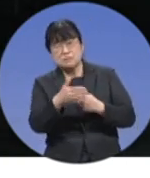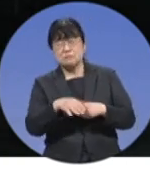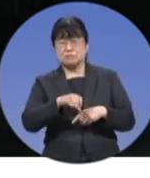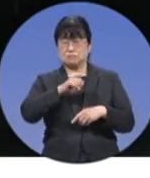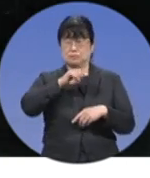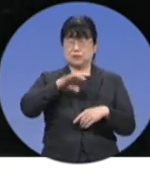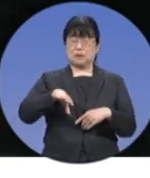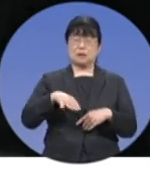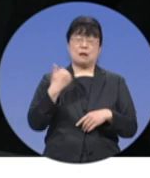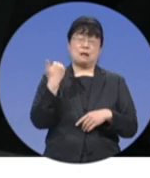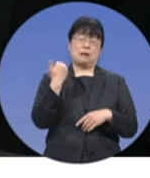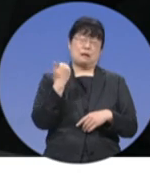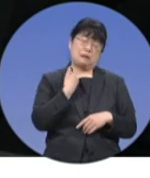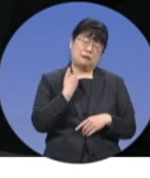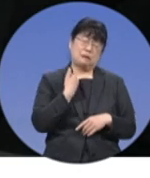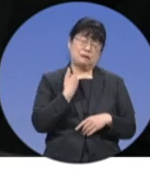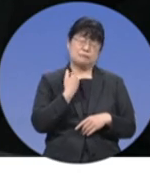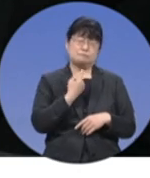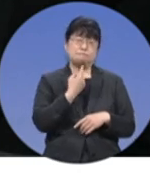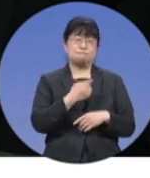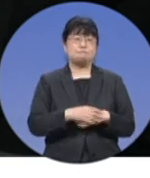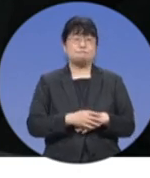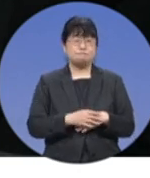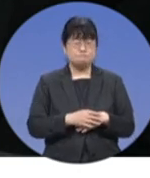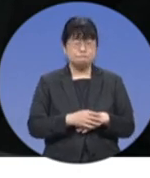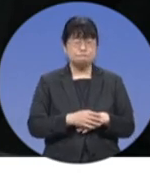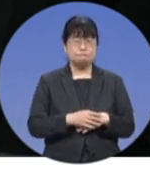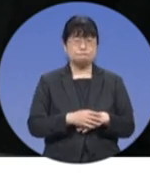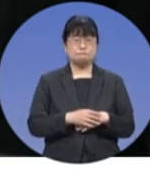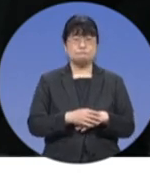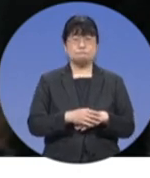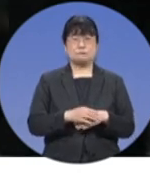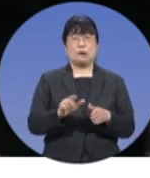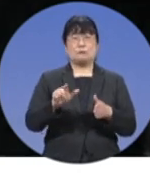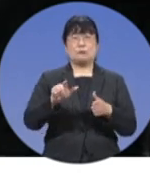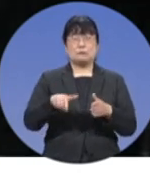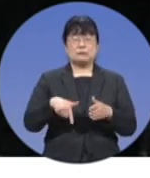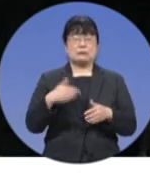時あんなことを言ってしまったんだろう。